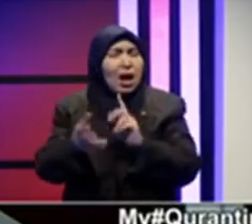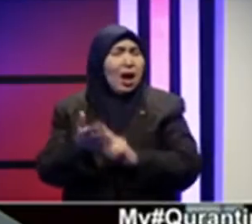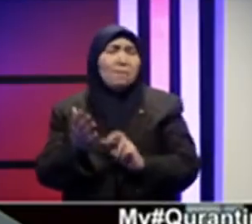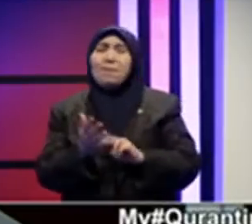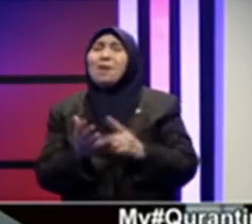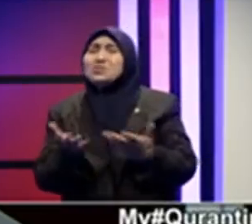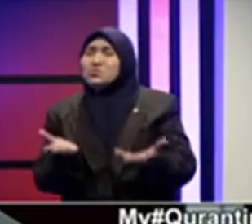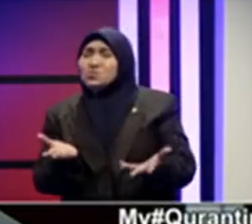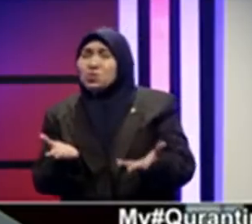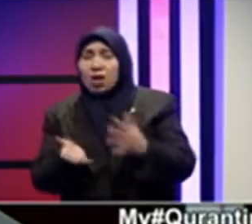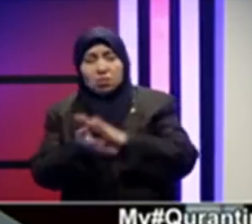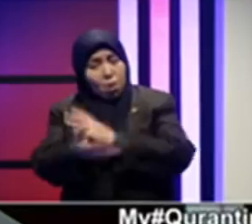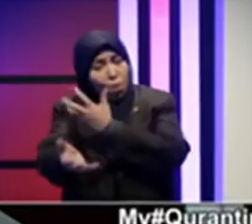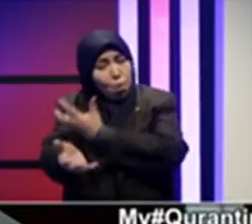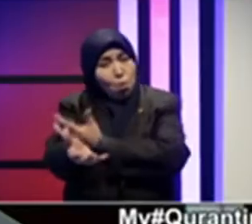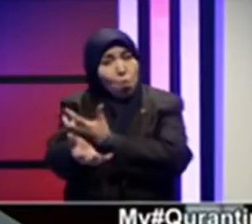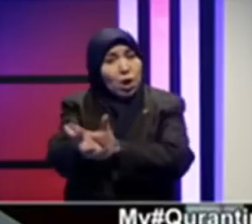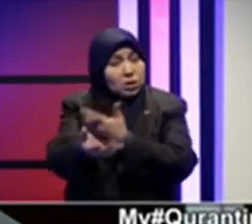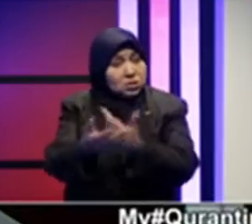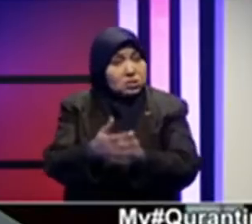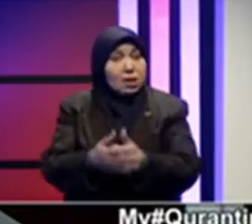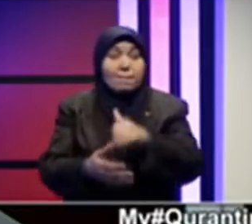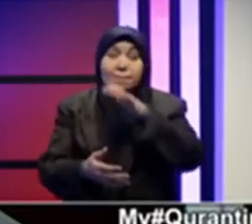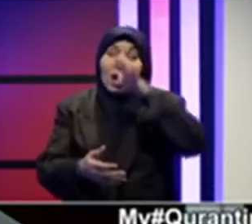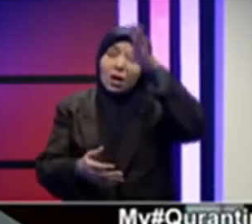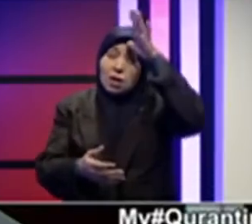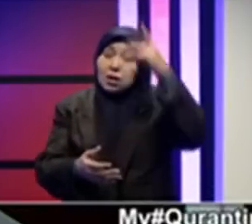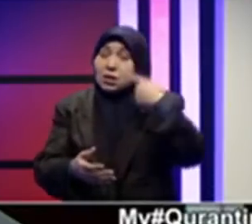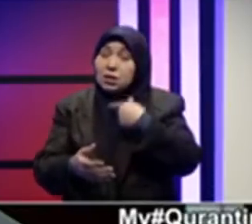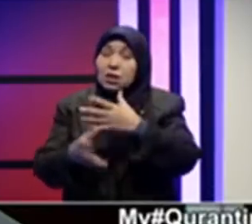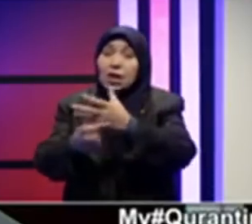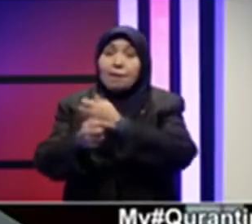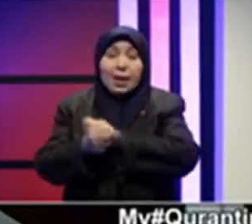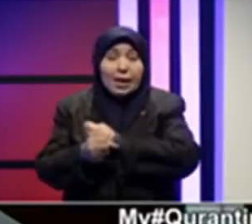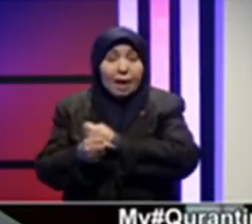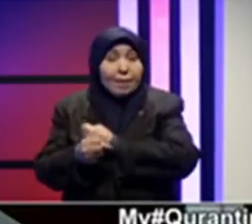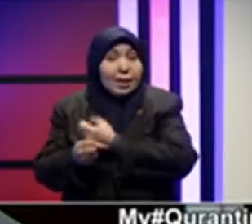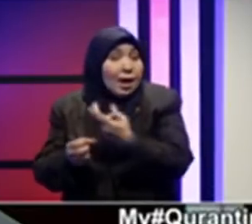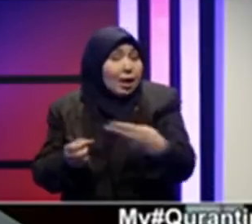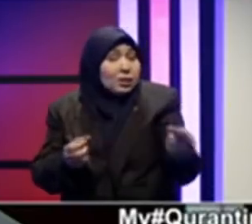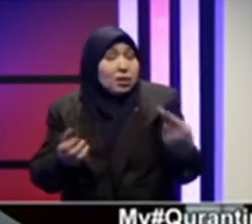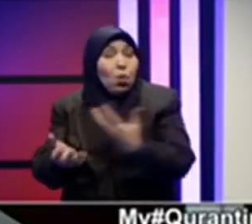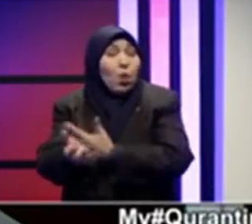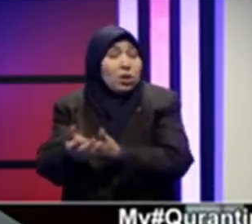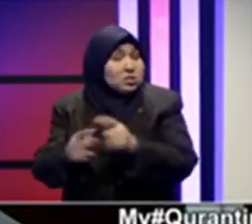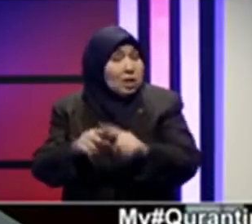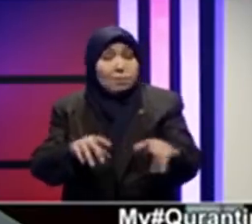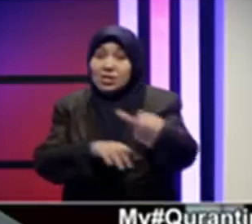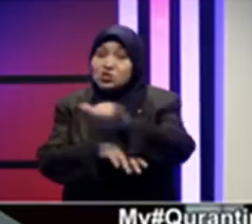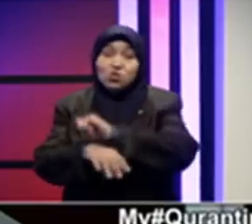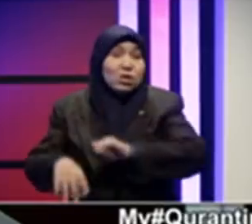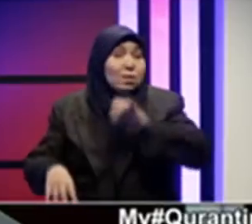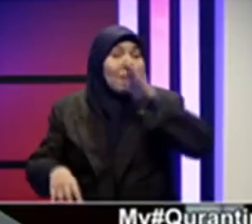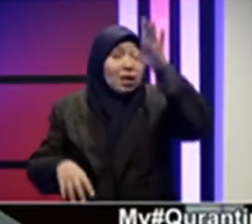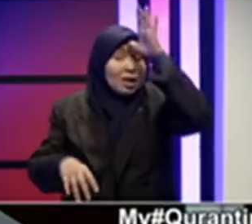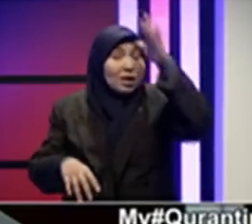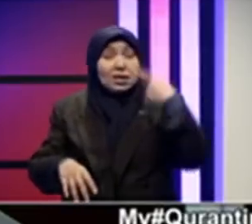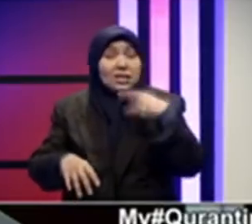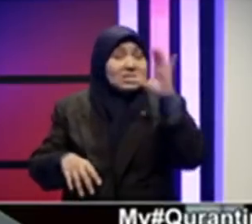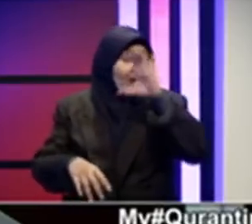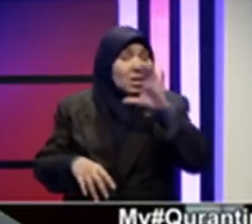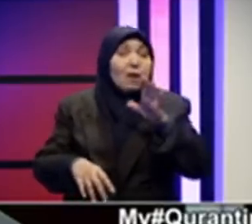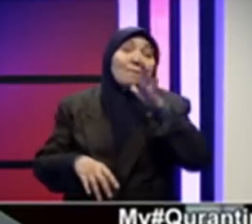Ya, waris ini ustaz ya, biasanya mak ayah kita cari duit, kita dapat harta waris, kan? Tetapi syurga, mak ayah kita cari, mak ayah